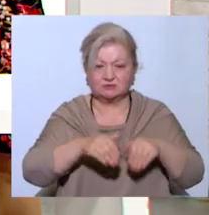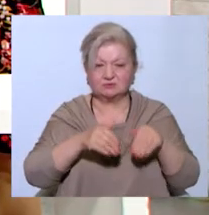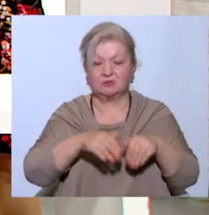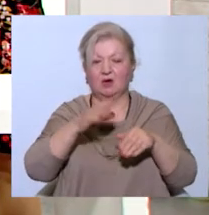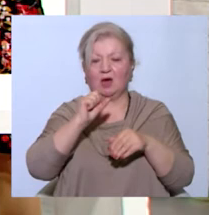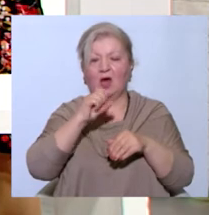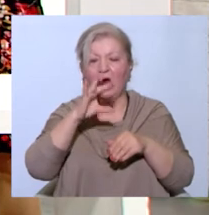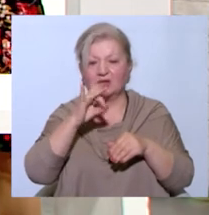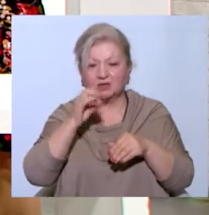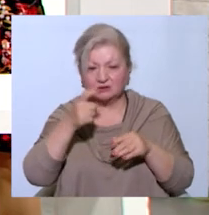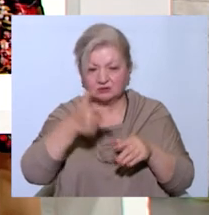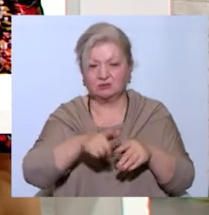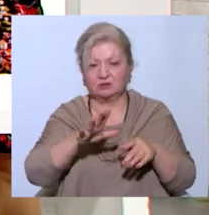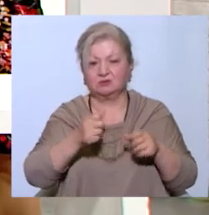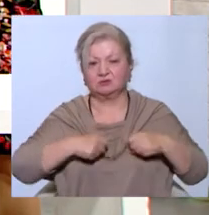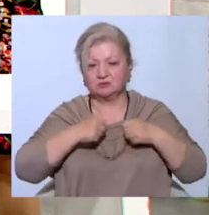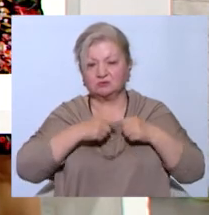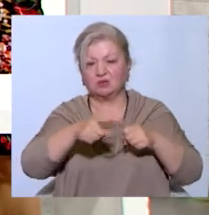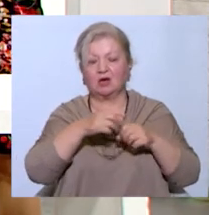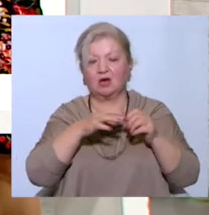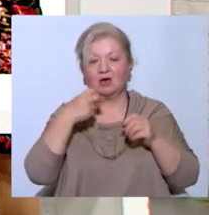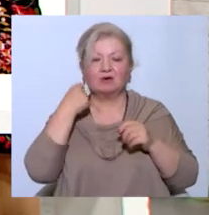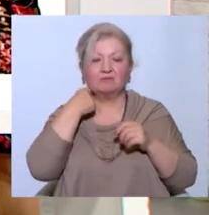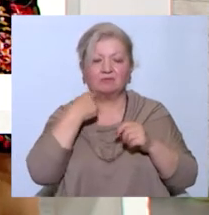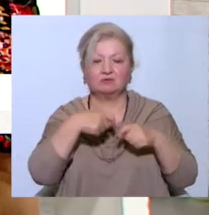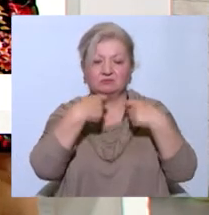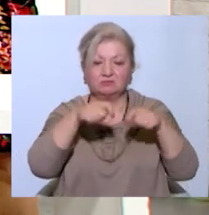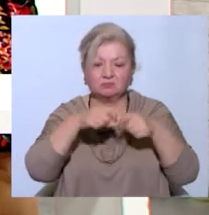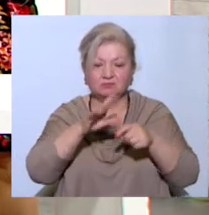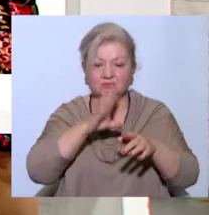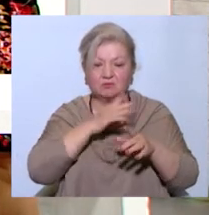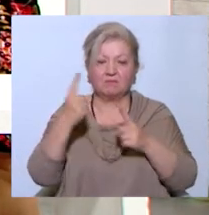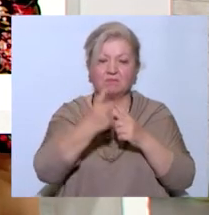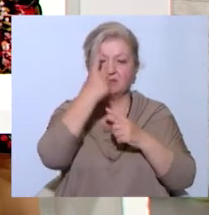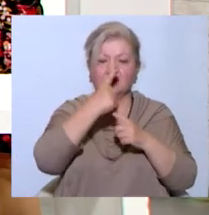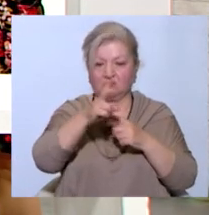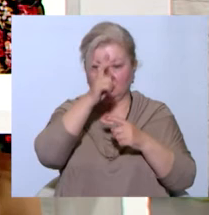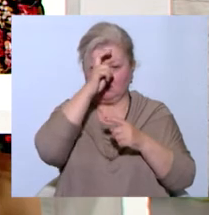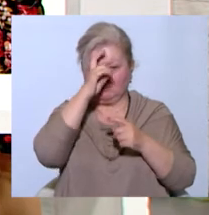ერთად ღვინის გაყიდვების რაოდენობით ერთ-ერთი მოწინავე ქვეყანა იყოს. რა თქმა